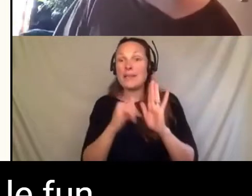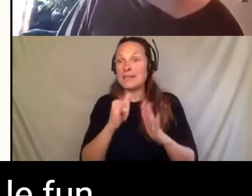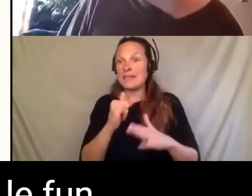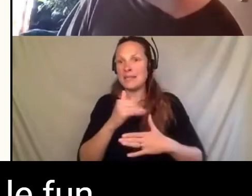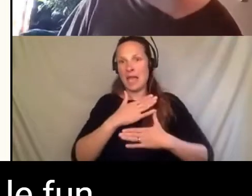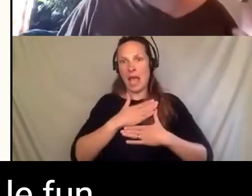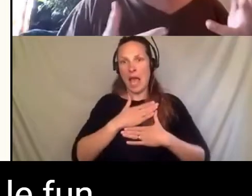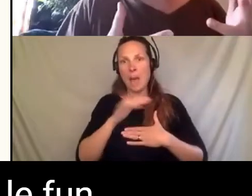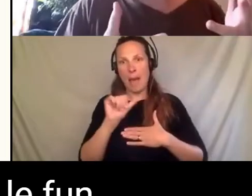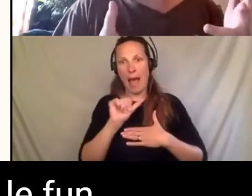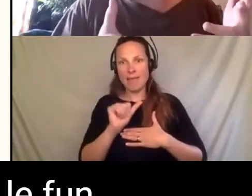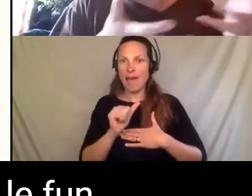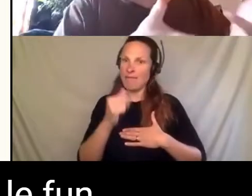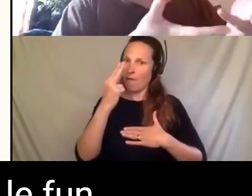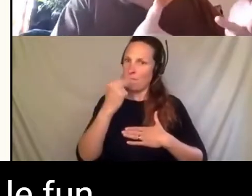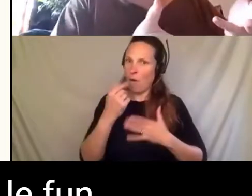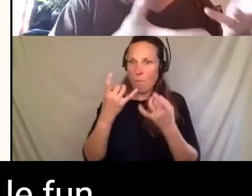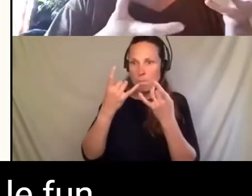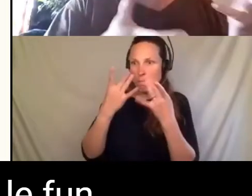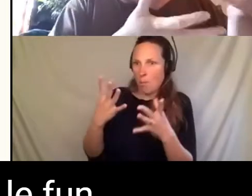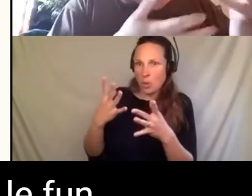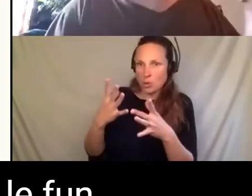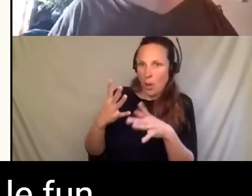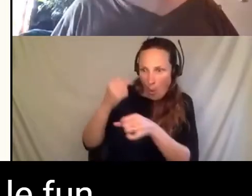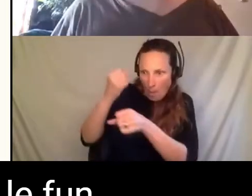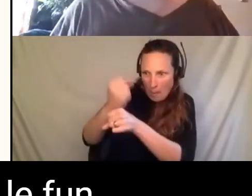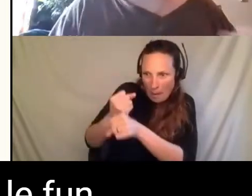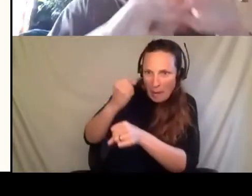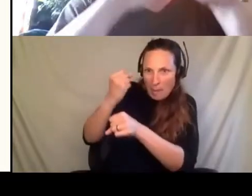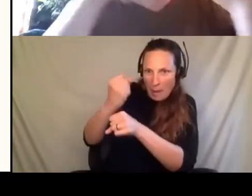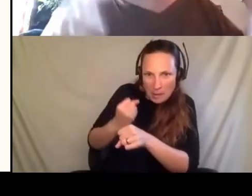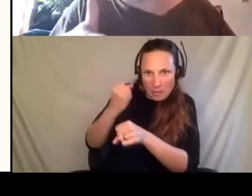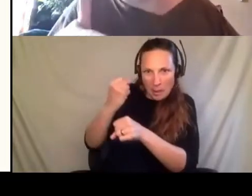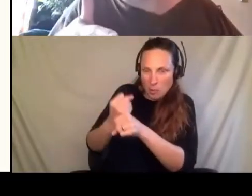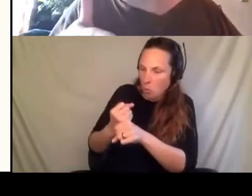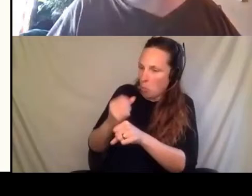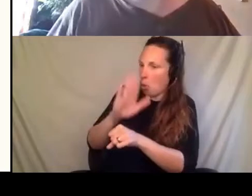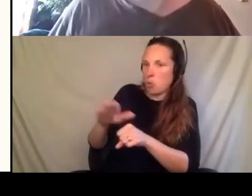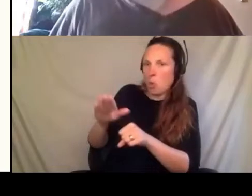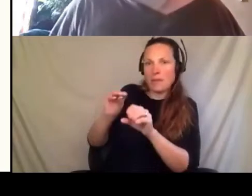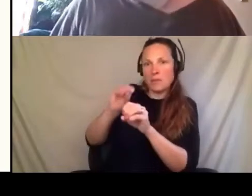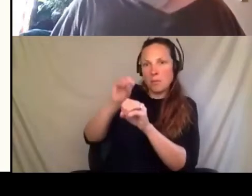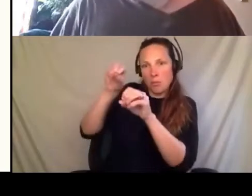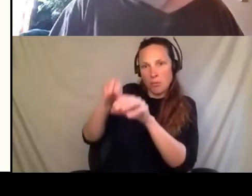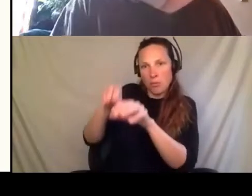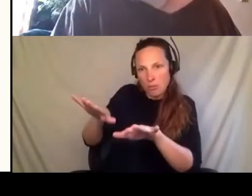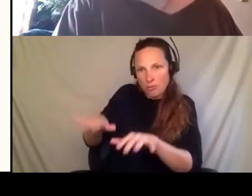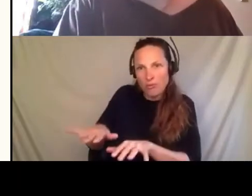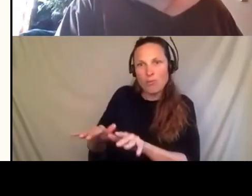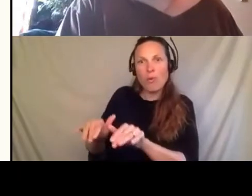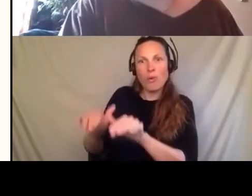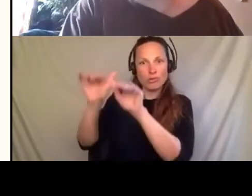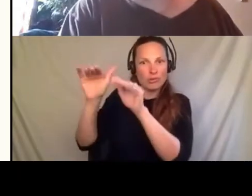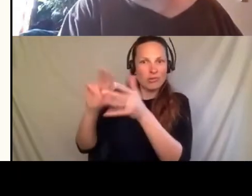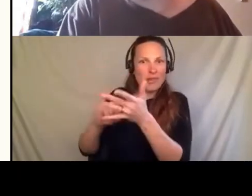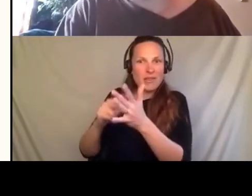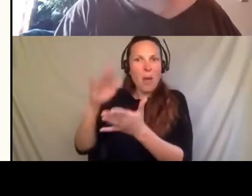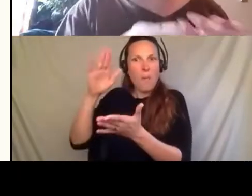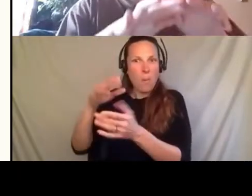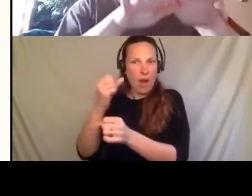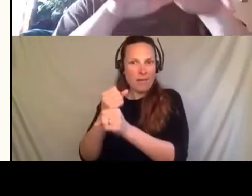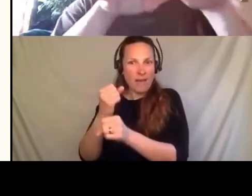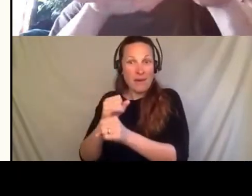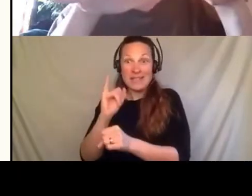nette, c'est presque le fun parce que le travail se fait, puis vous n'avez rien à faire. La nature s'en est occupée. Alors, si vous